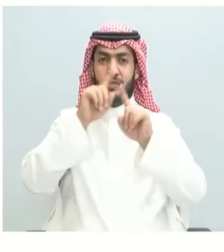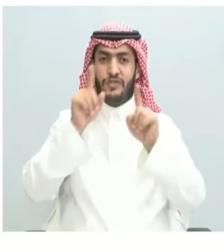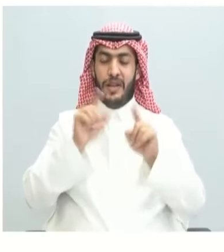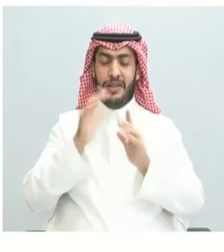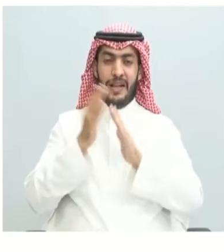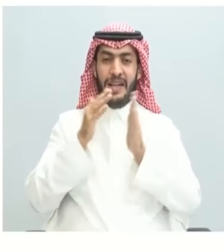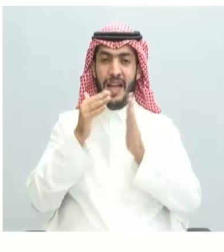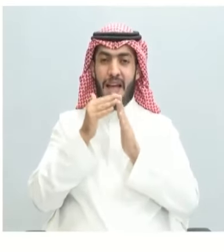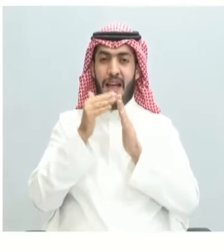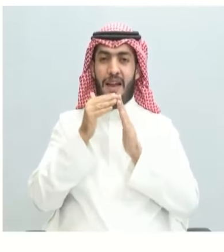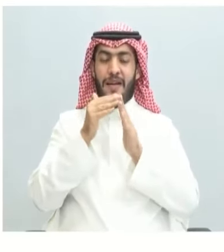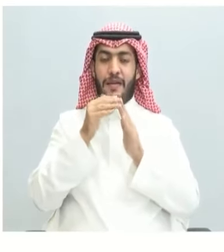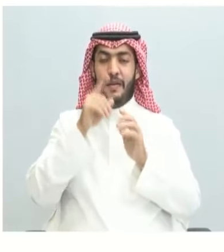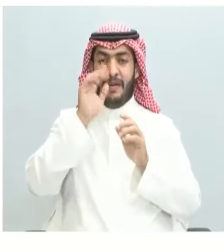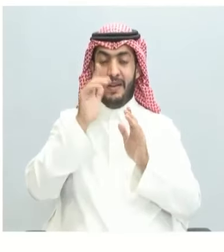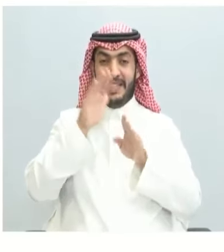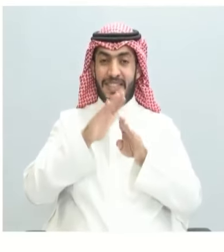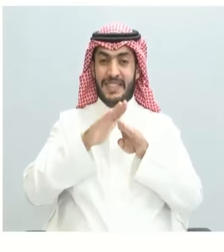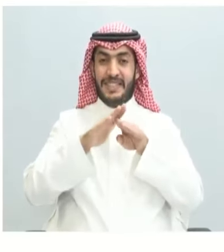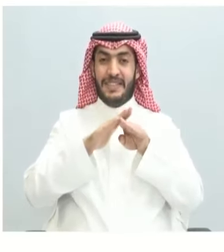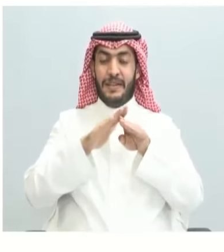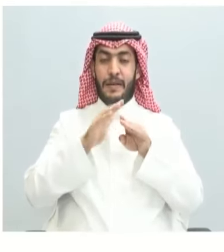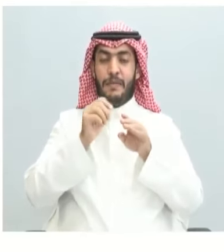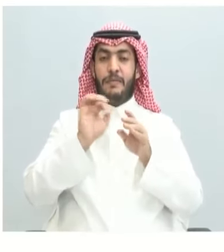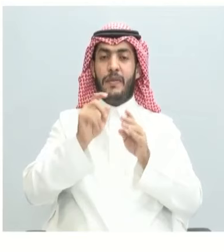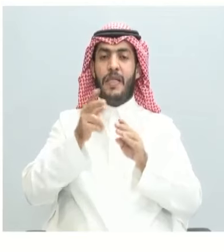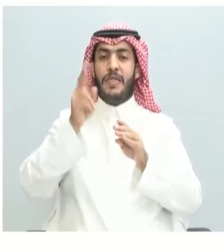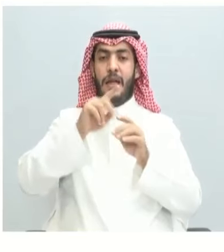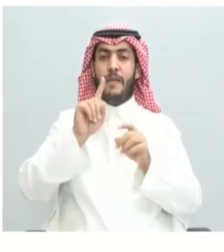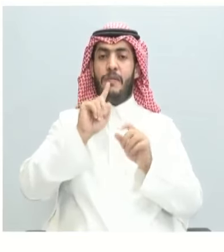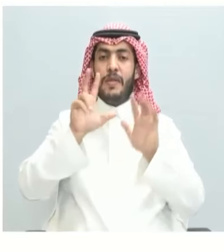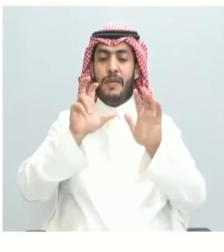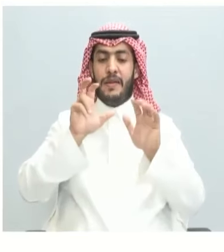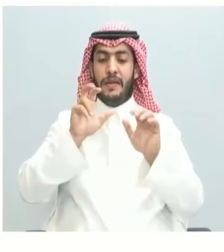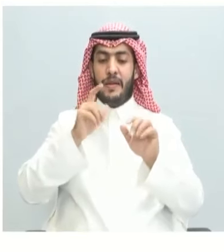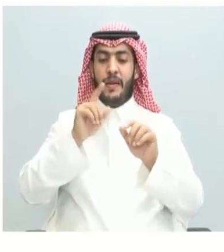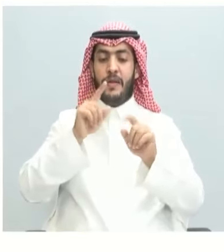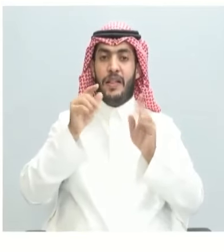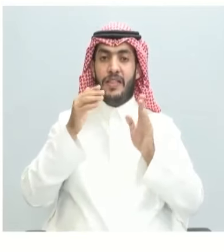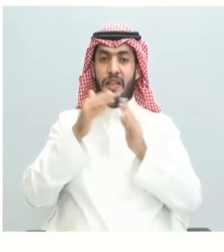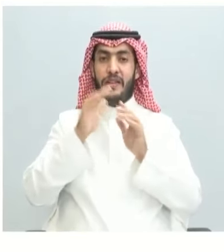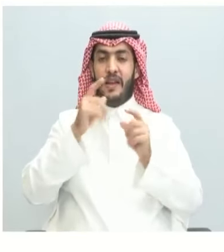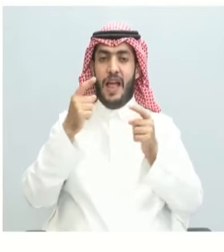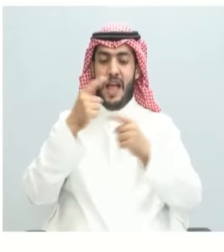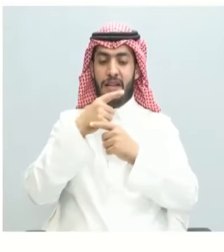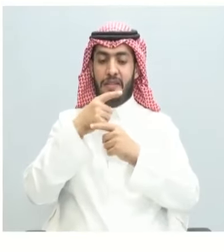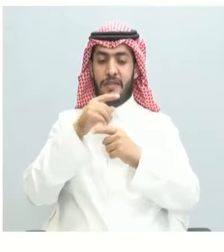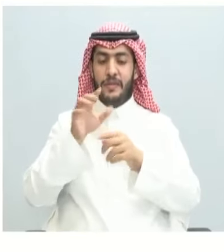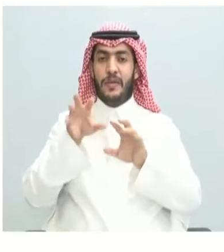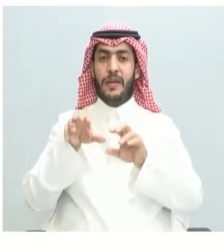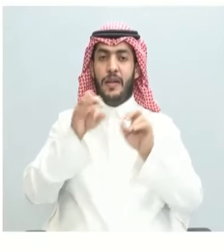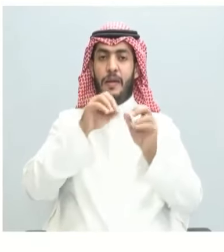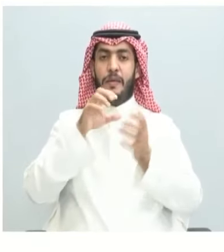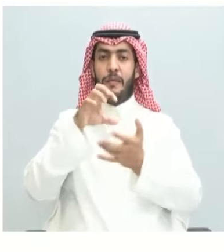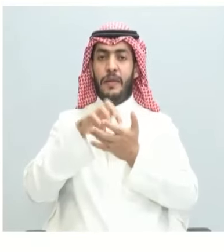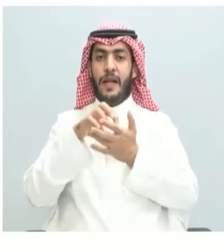تحركه فاذا لامست حدود الشاشه تقوم بالدوران 180 درجه او بزاويه 180 درجه في اتجاه معاكس وتنتقل